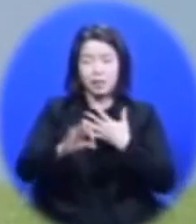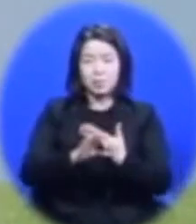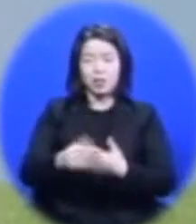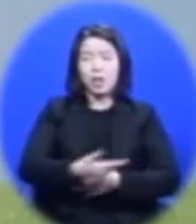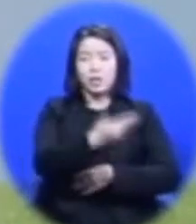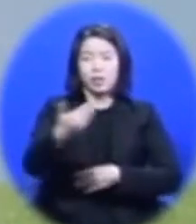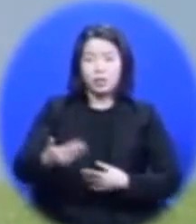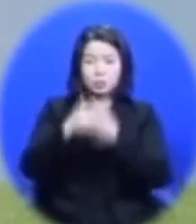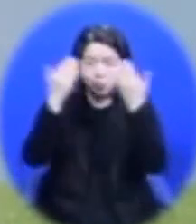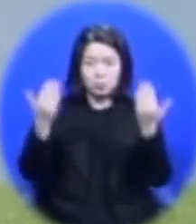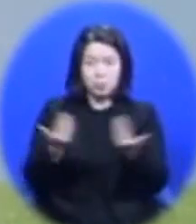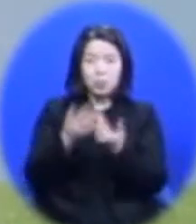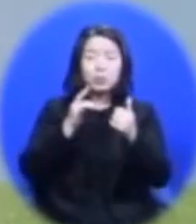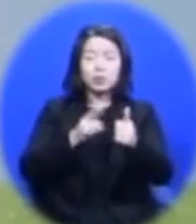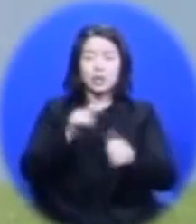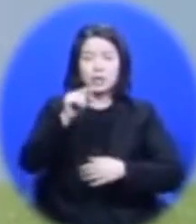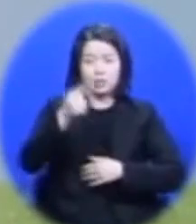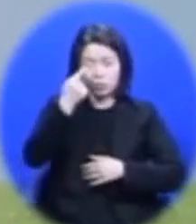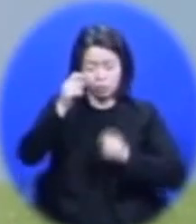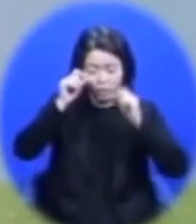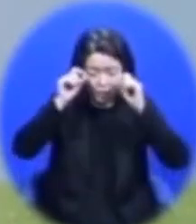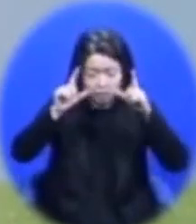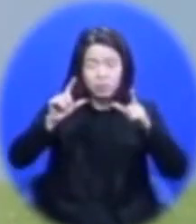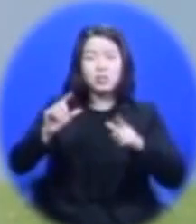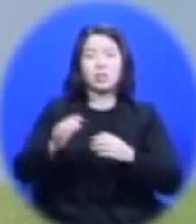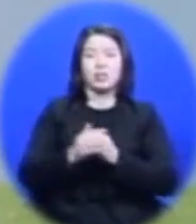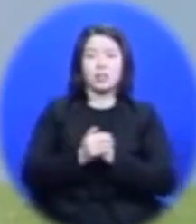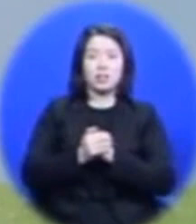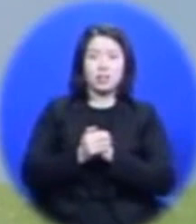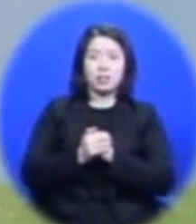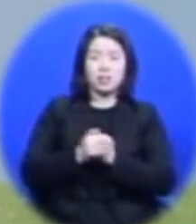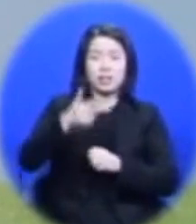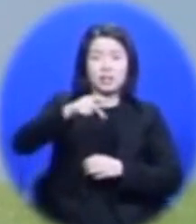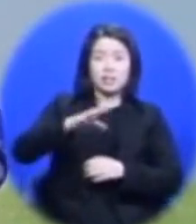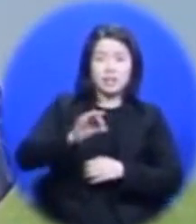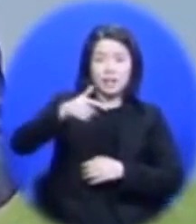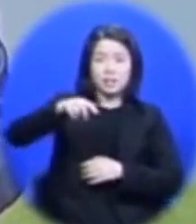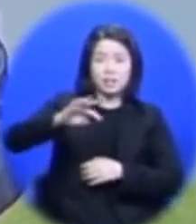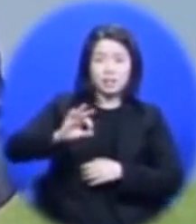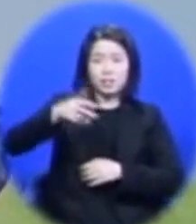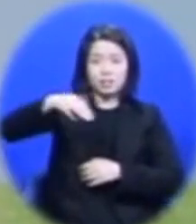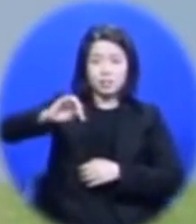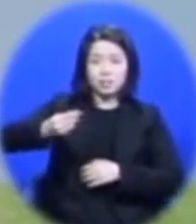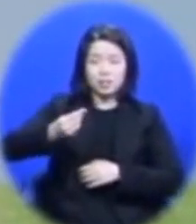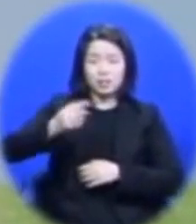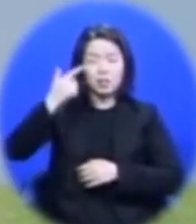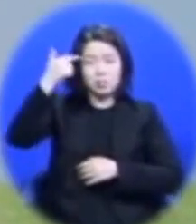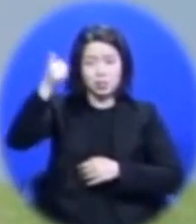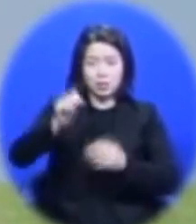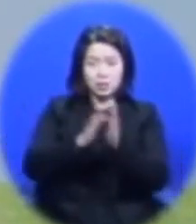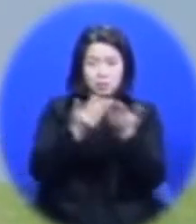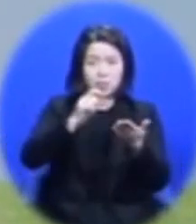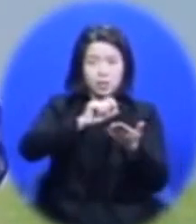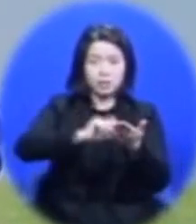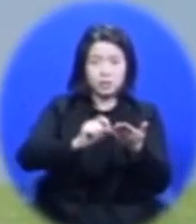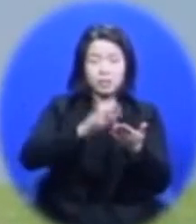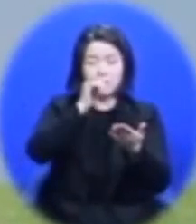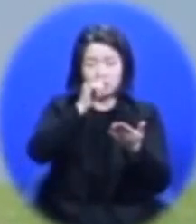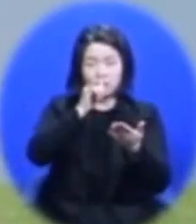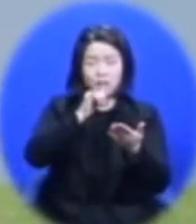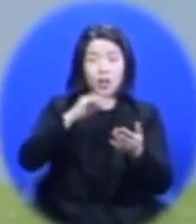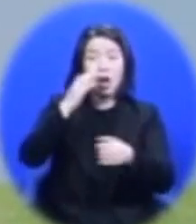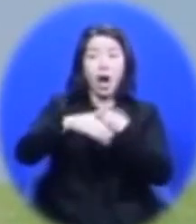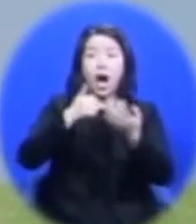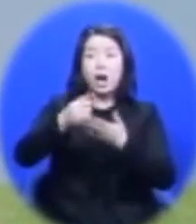여러분 모두에게 그 눈이 뜨이게 됩니다. 장경철 목사님이 책 속에 그렇게 쓰셨어요. 하나님을